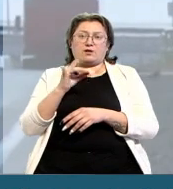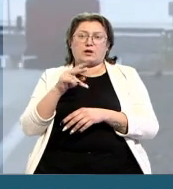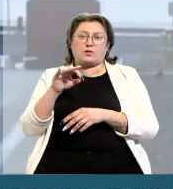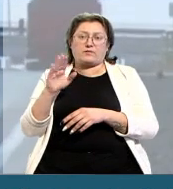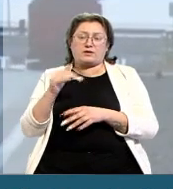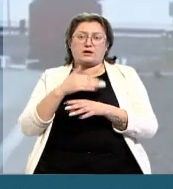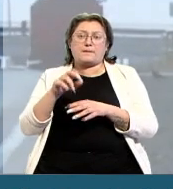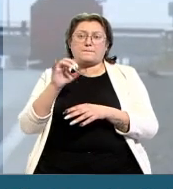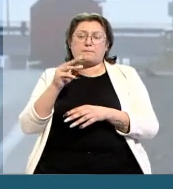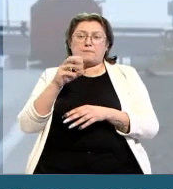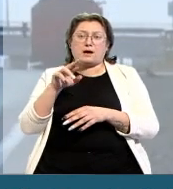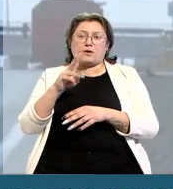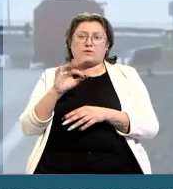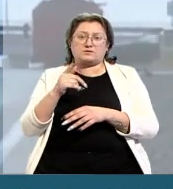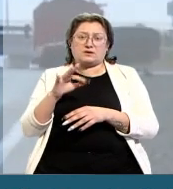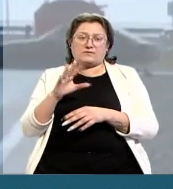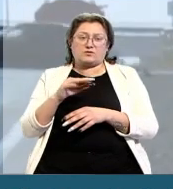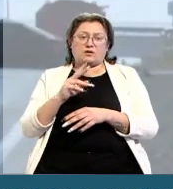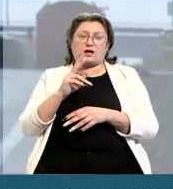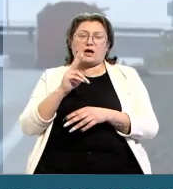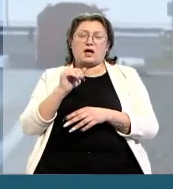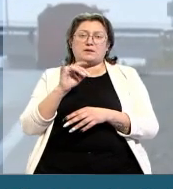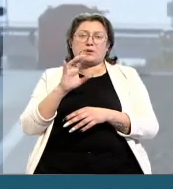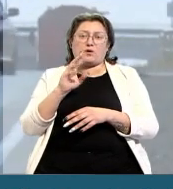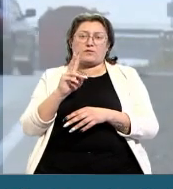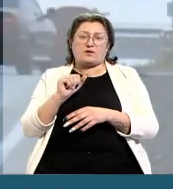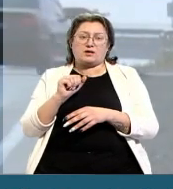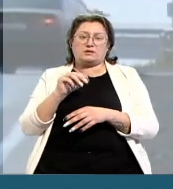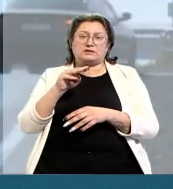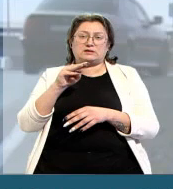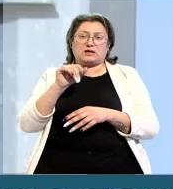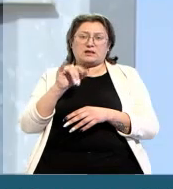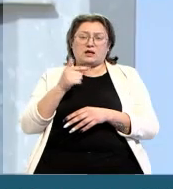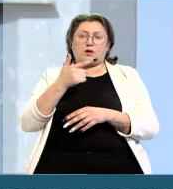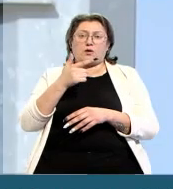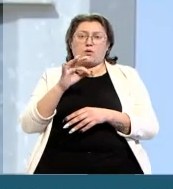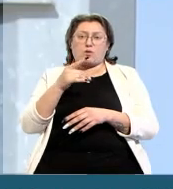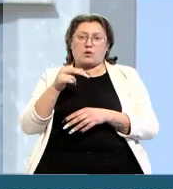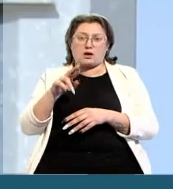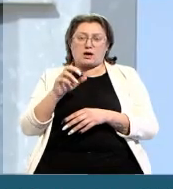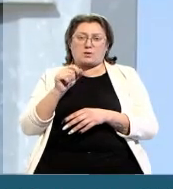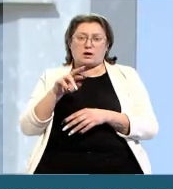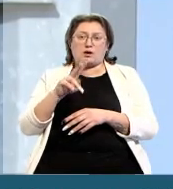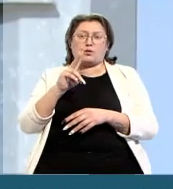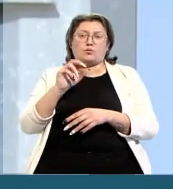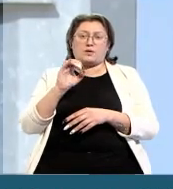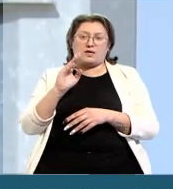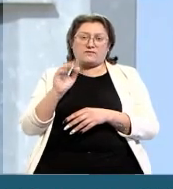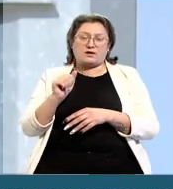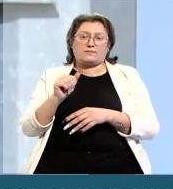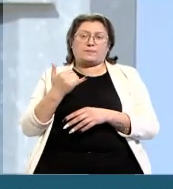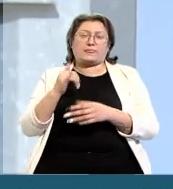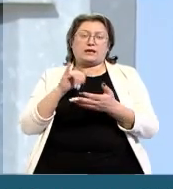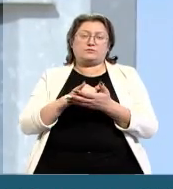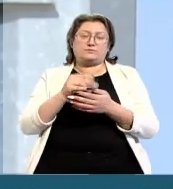Қайырбеков, Көбеев қиылыстарына сергек жүйесі орнатылды. Олар сынық режимде жұмыс істеп тұрғандықтан ешкімге айыппұл салынбады. Қостанай облысы